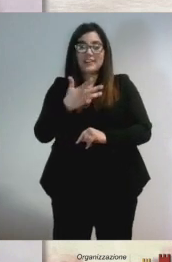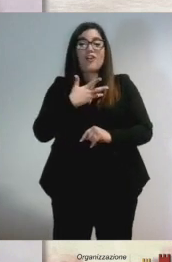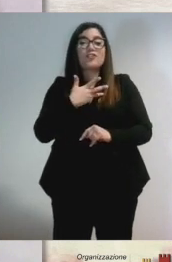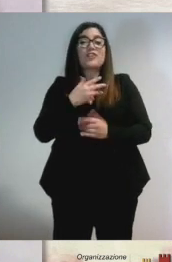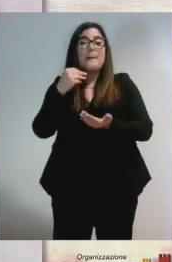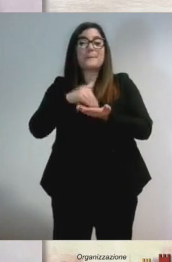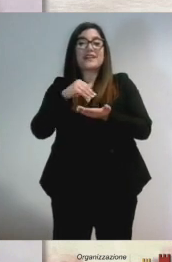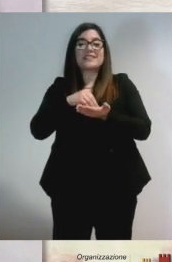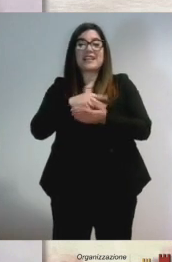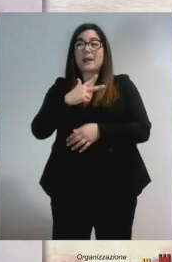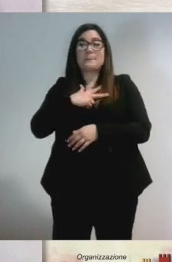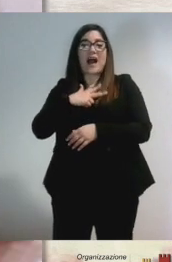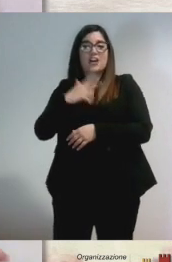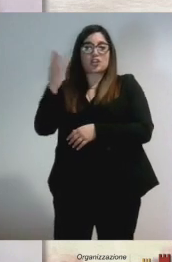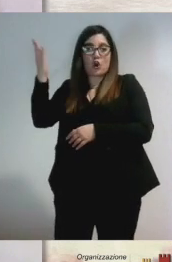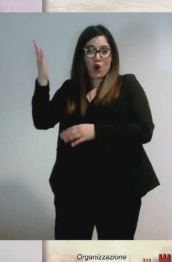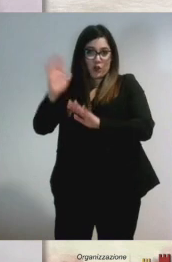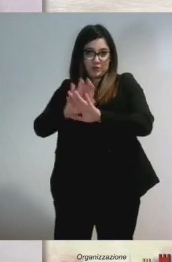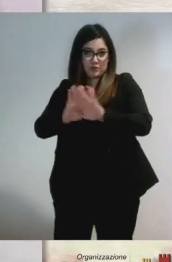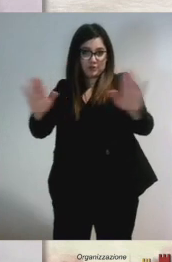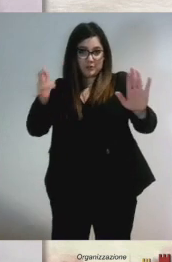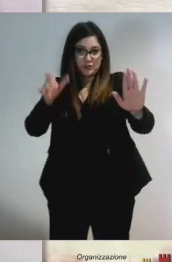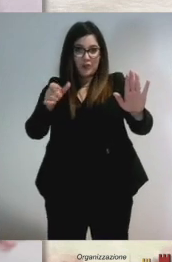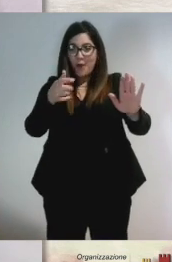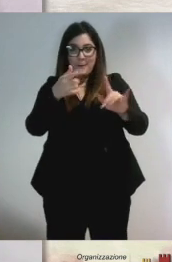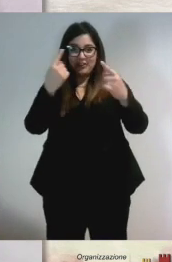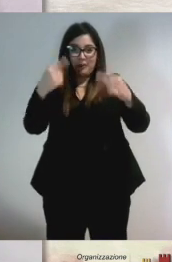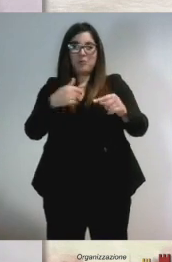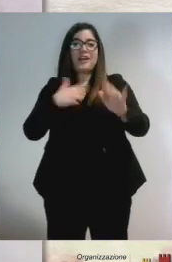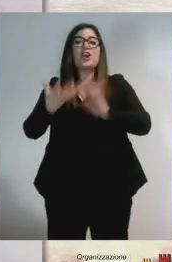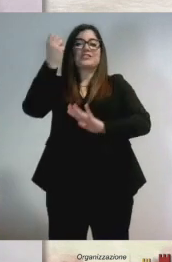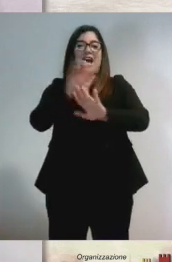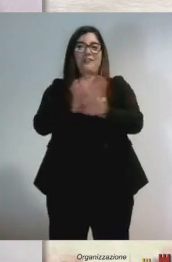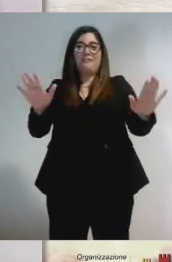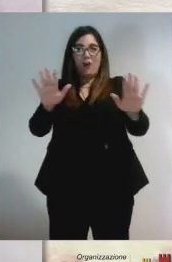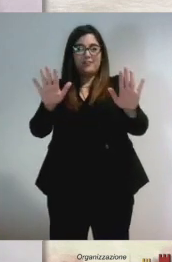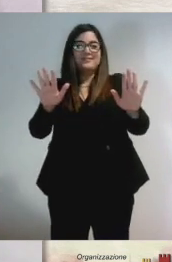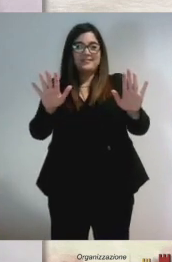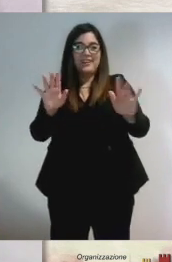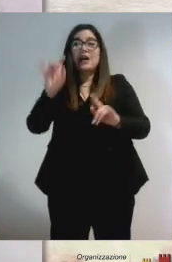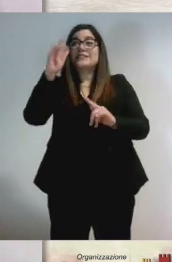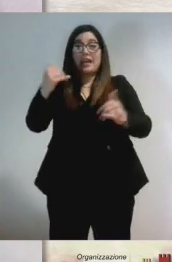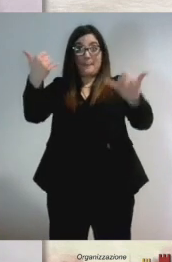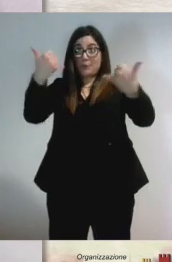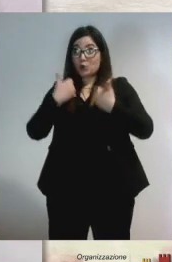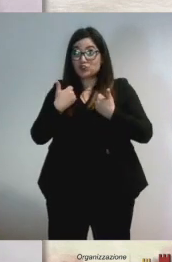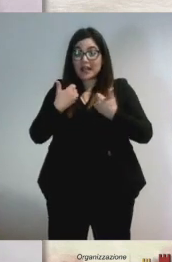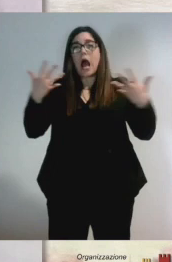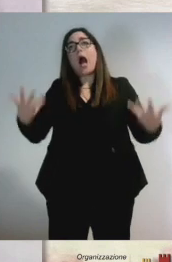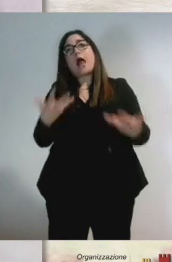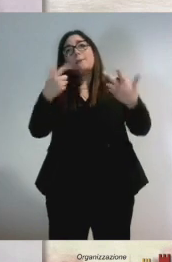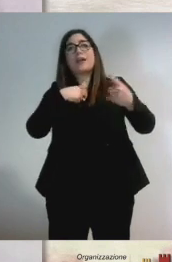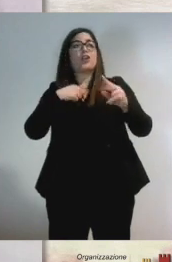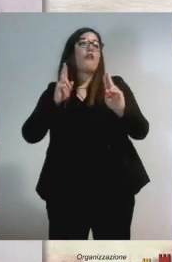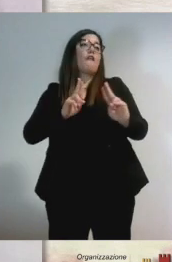parroco della Cattedrale e del Priore della Basilica di San Nicola Quando sono entrato ho detto se mi ammazzate Almeno avrò il funerale più